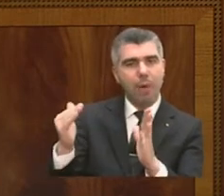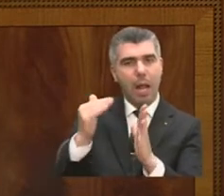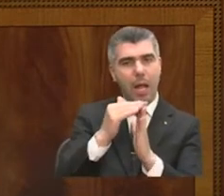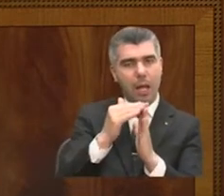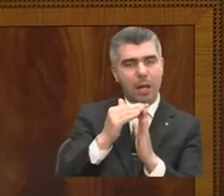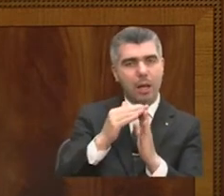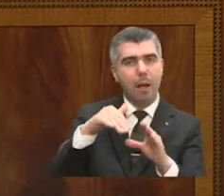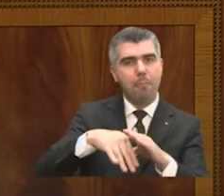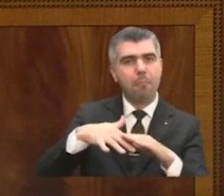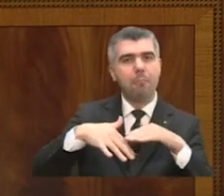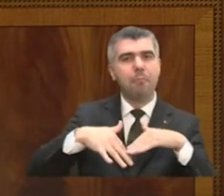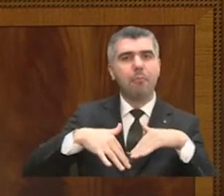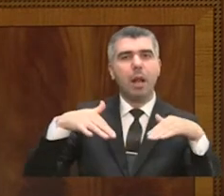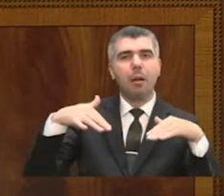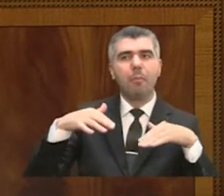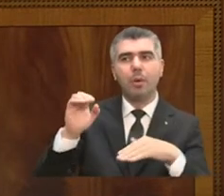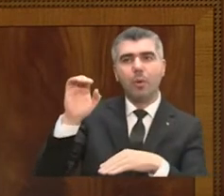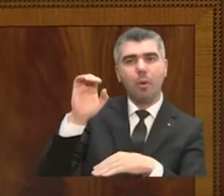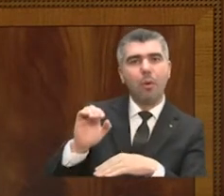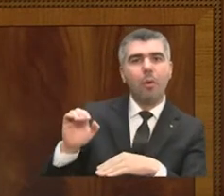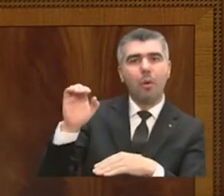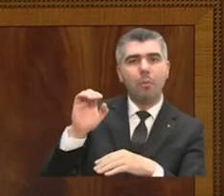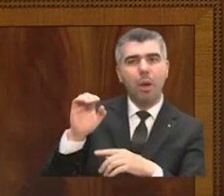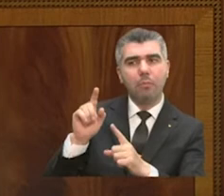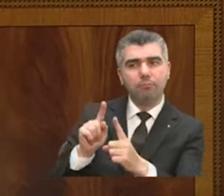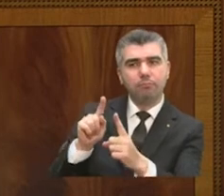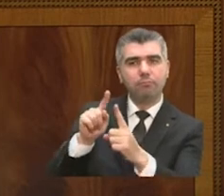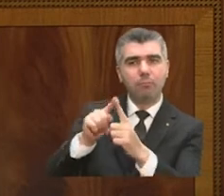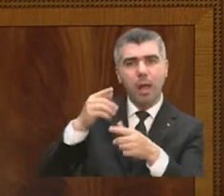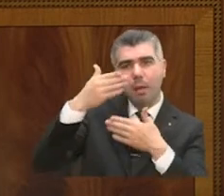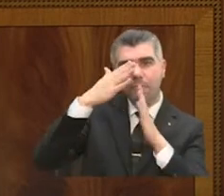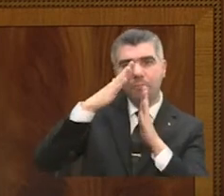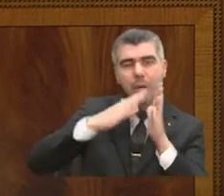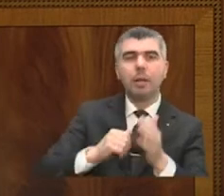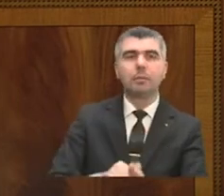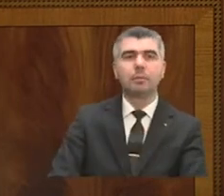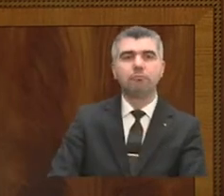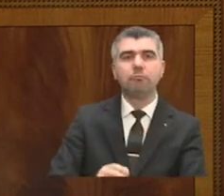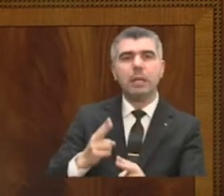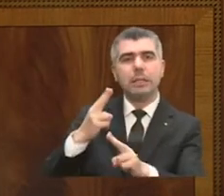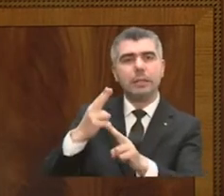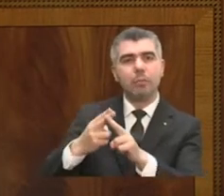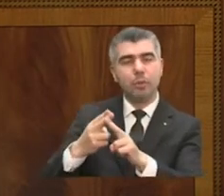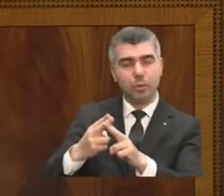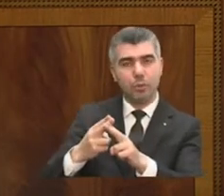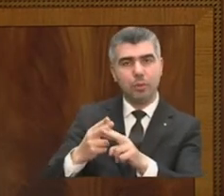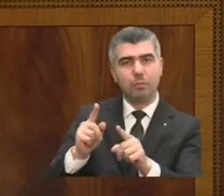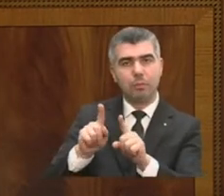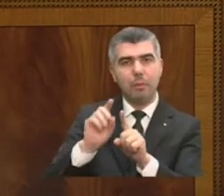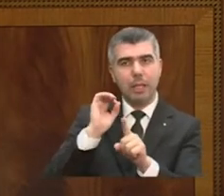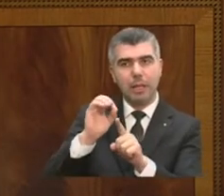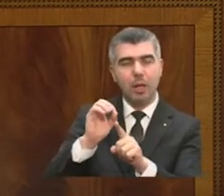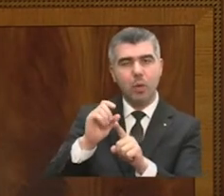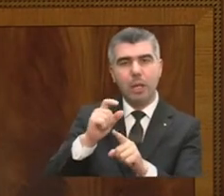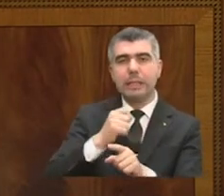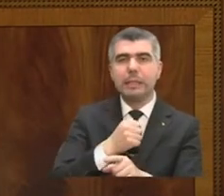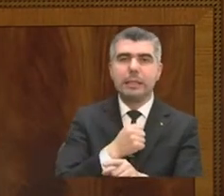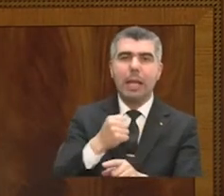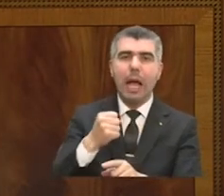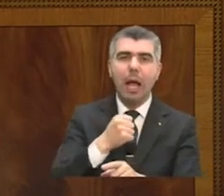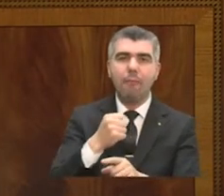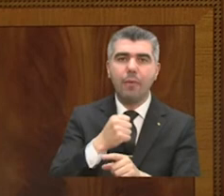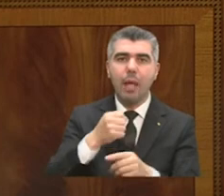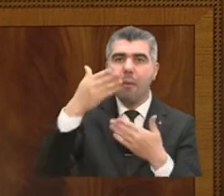pour débattre de la dernière position du Parlement de l'Union européenne et qu'il